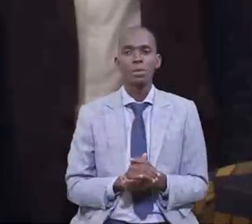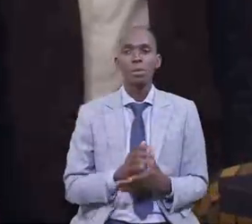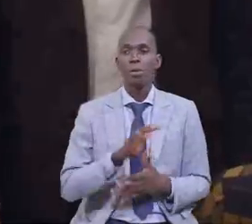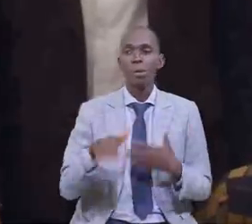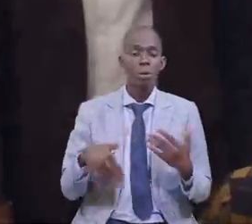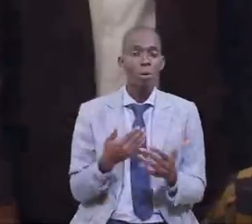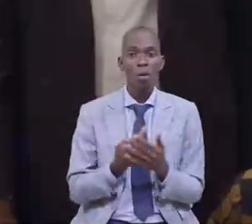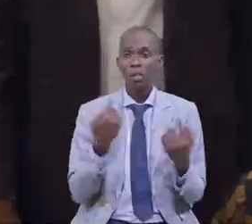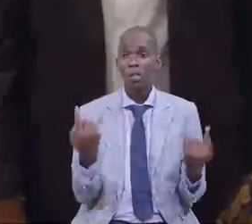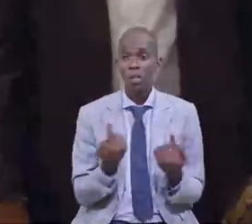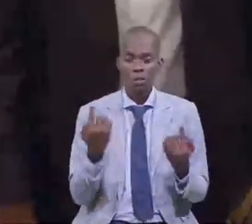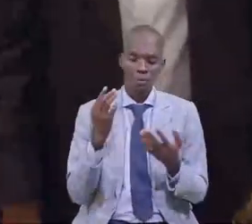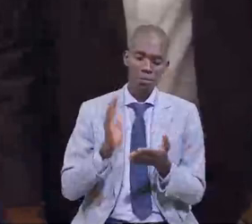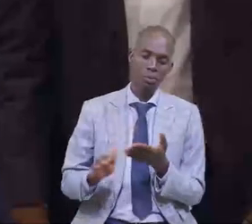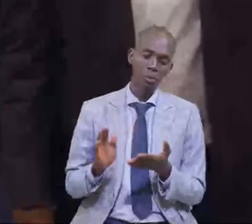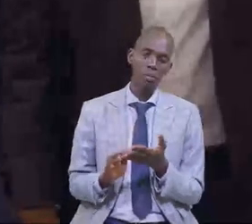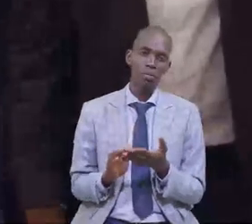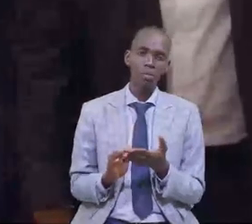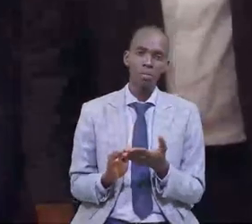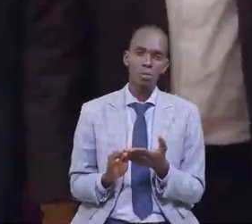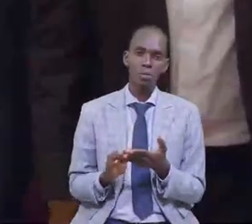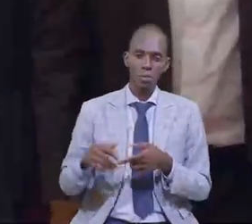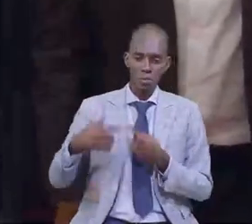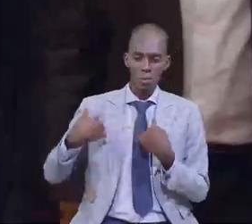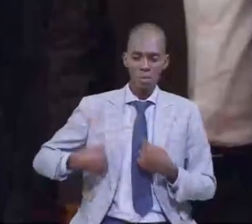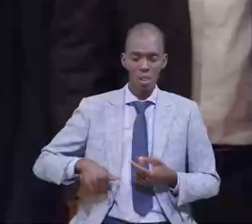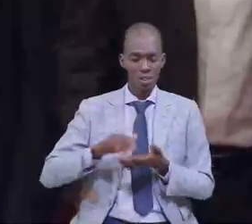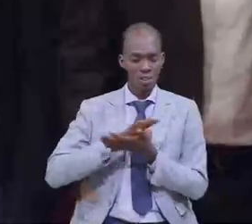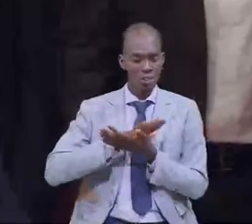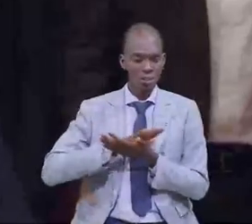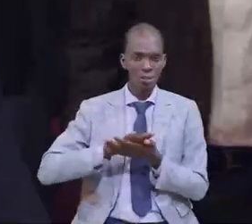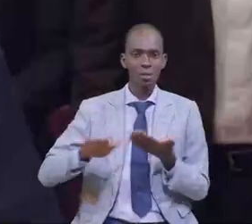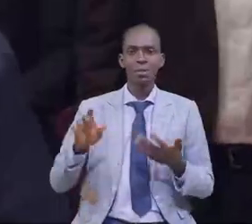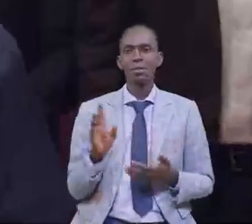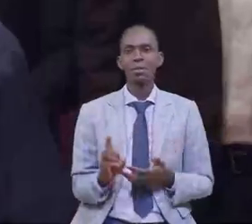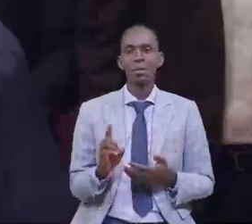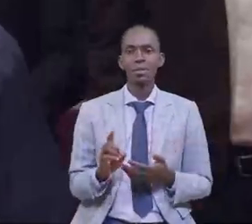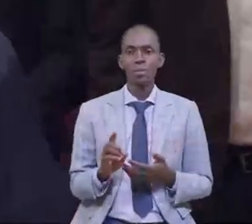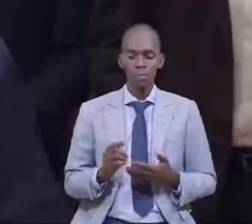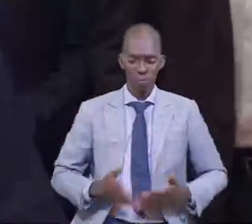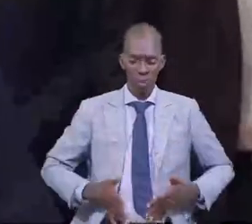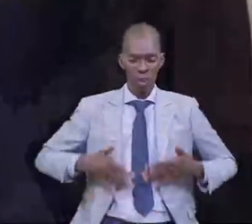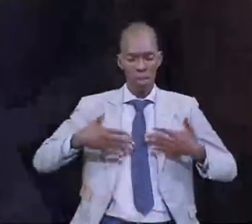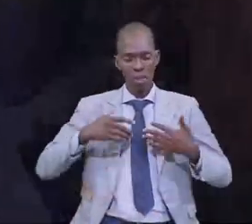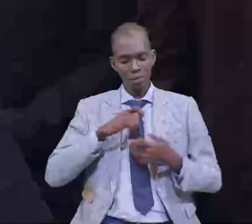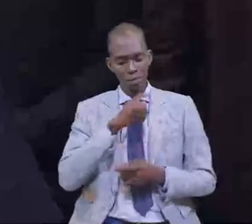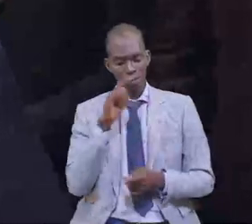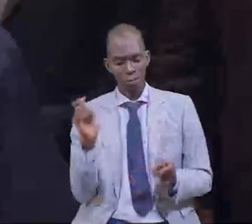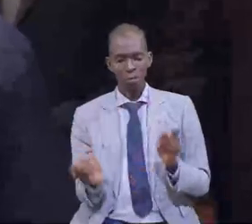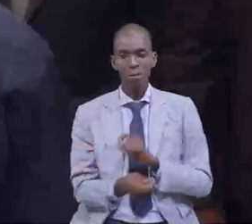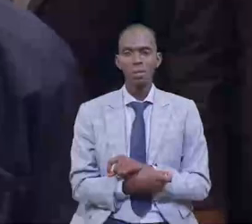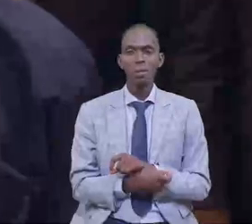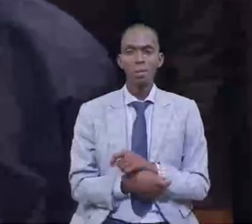votre vie. Tous les péchés pardonnés, le cœur purifié, la vie transformée,